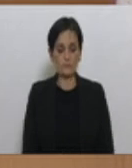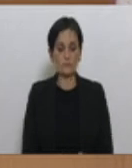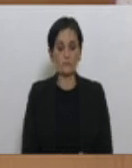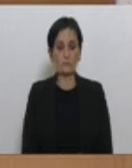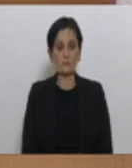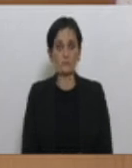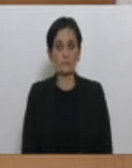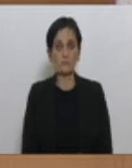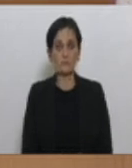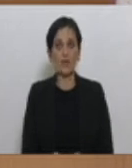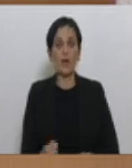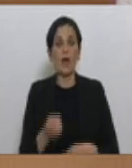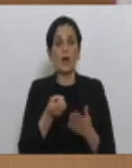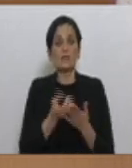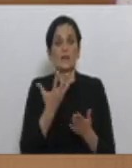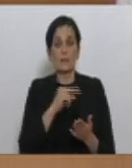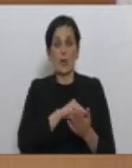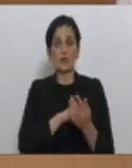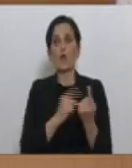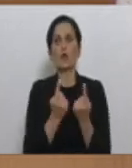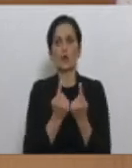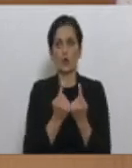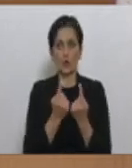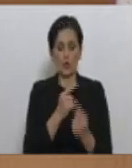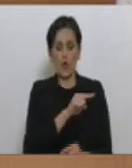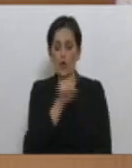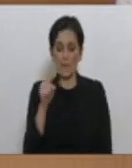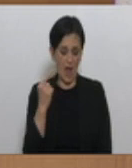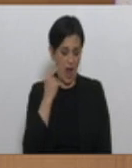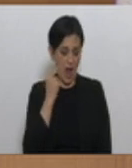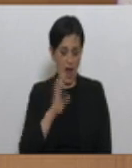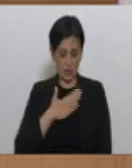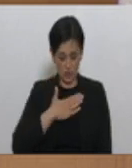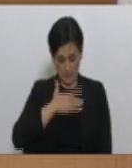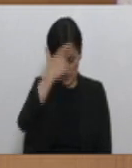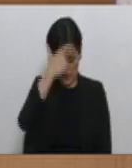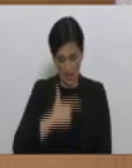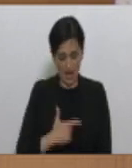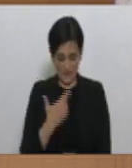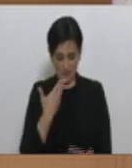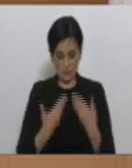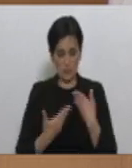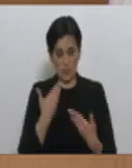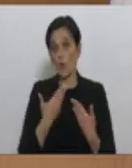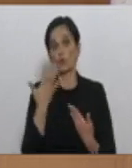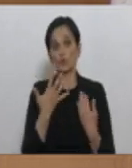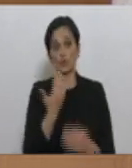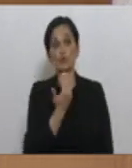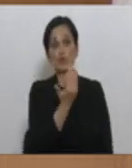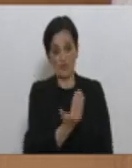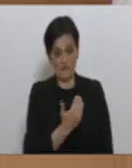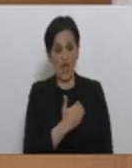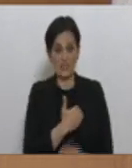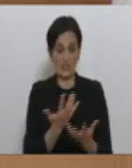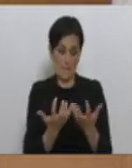Zvirpaso kolegebo. Aravis argetsqinot, me chem tavs mimartav jer, mere tu tken kinda tkens